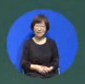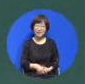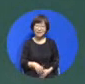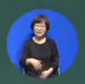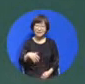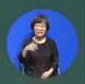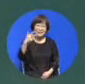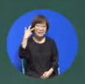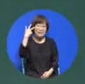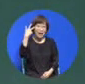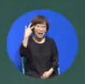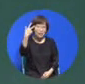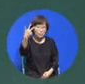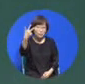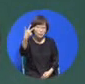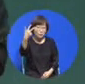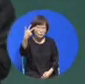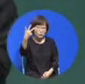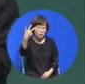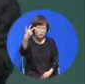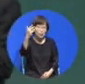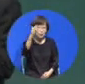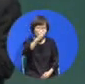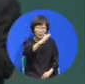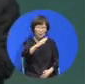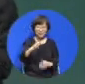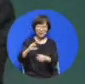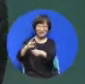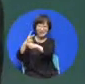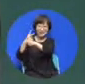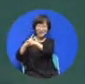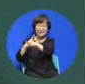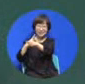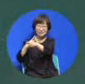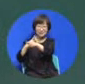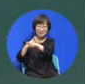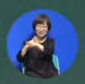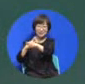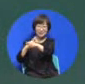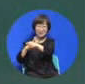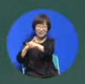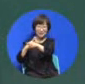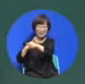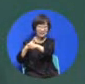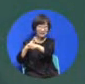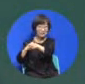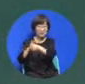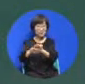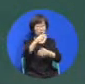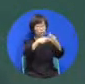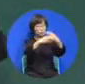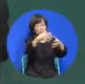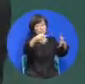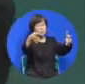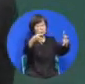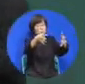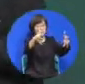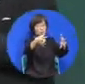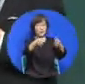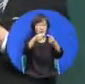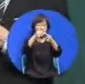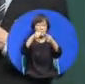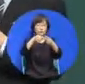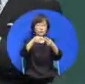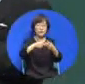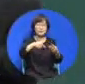교사분들 아이들 교회 오시면요, 여름 생계학교 하거나 수련회하면 세 가지 얘기 있어요. For you teachers, starting next